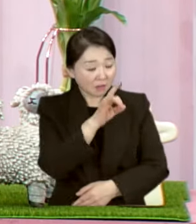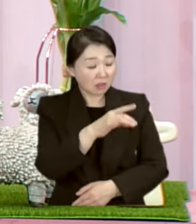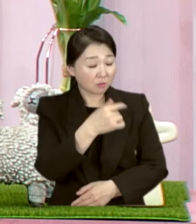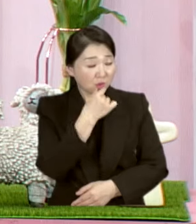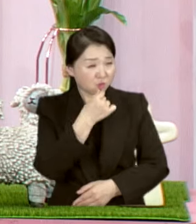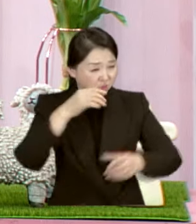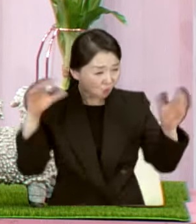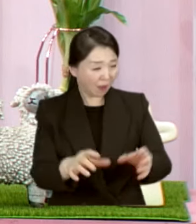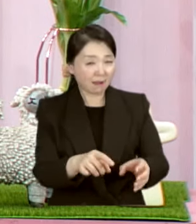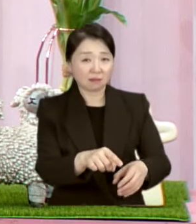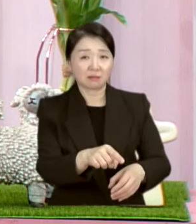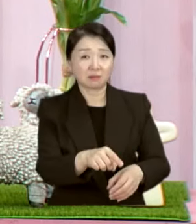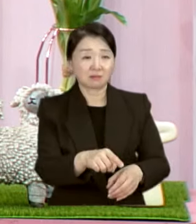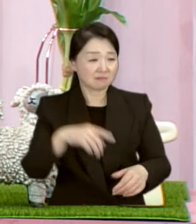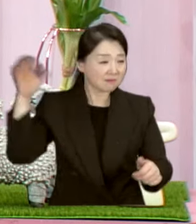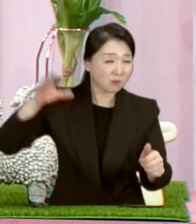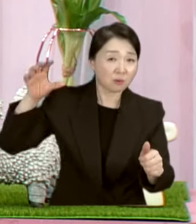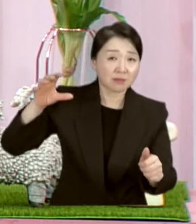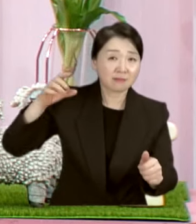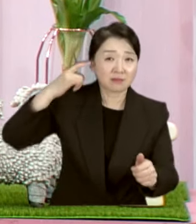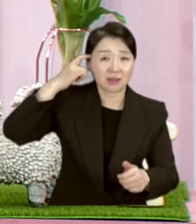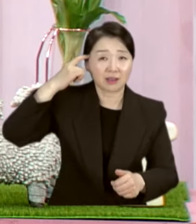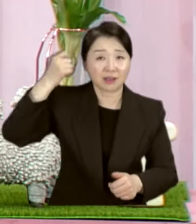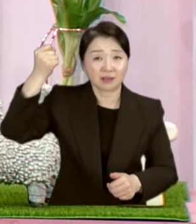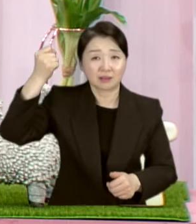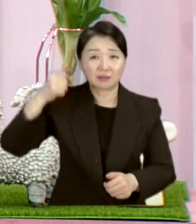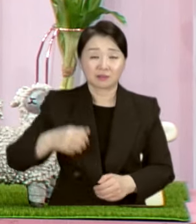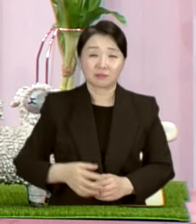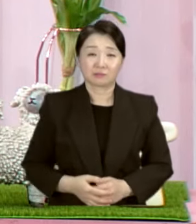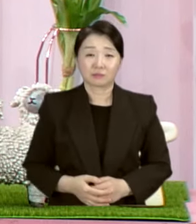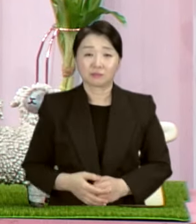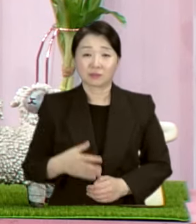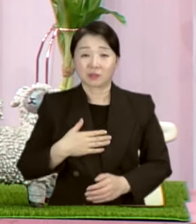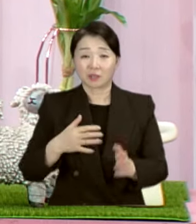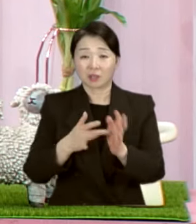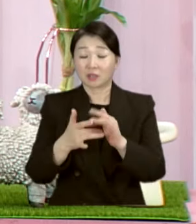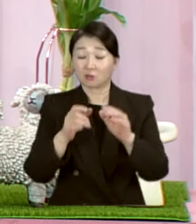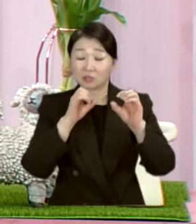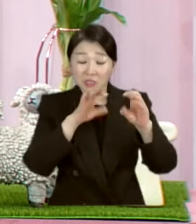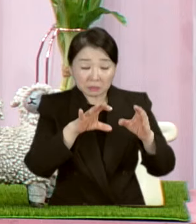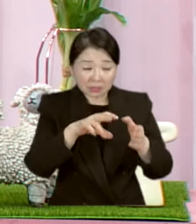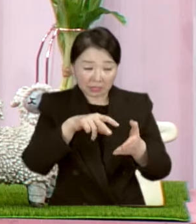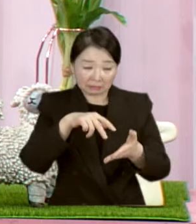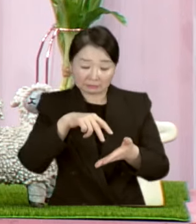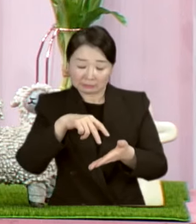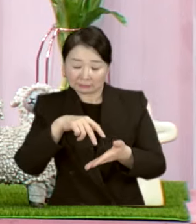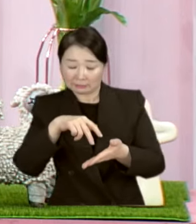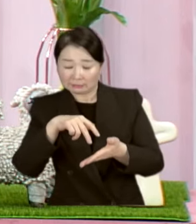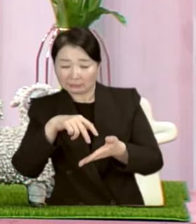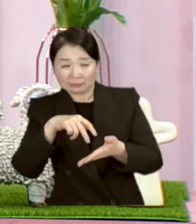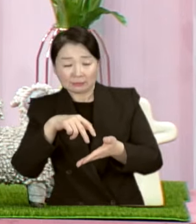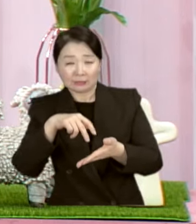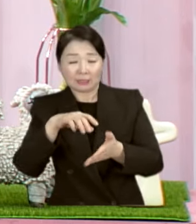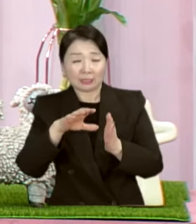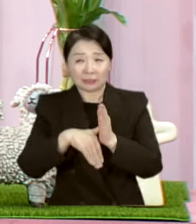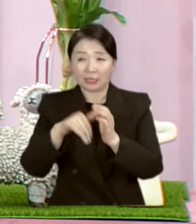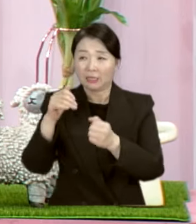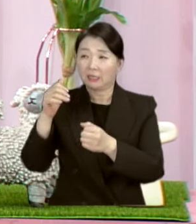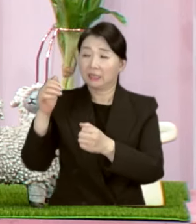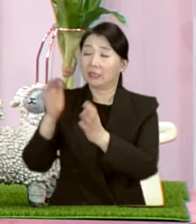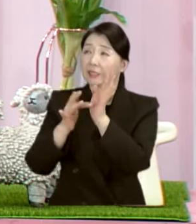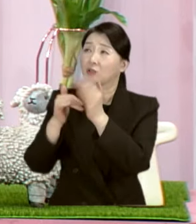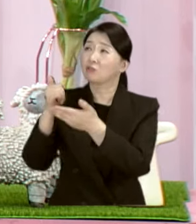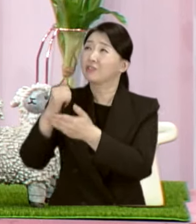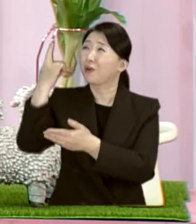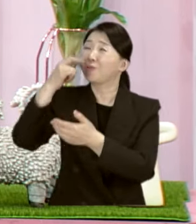되겠다. 다 집밥 세워가지고 혼내야겠다라는 생각을 했는데 제가 예수님 전하는 입장에서 혼내면 또 안 되지. 예수님 얼굴에 먹칠을 그렇지.